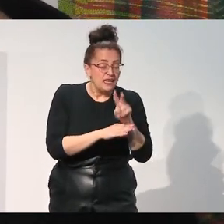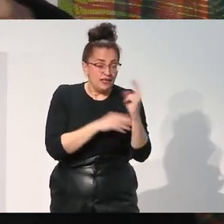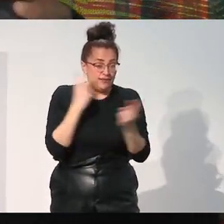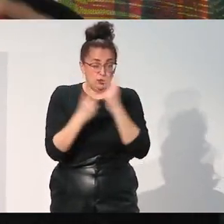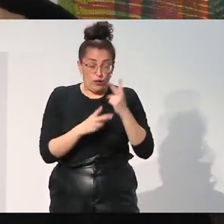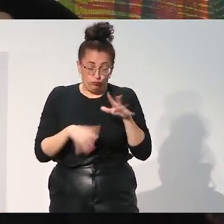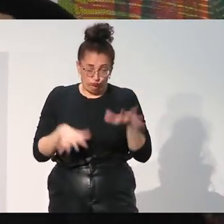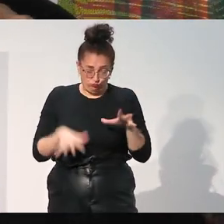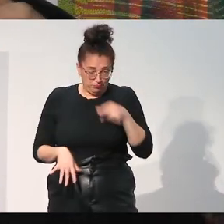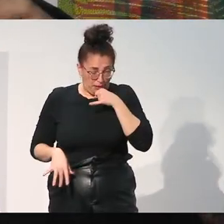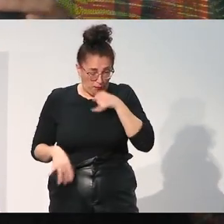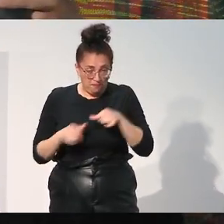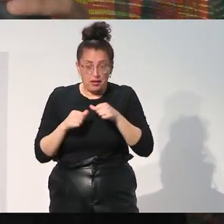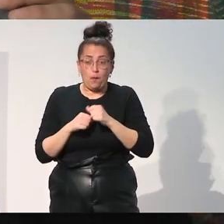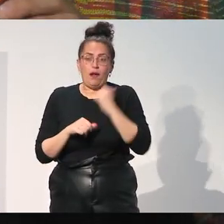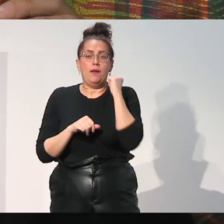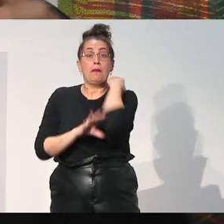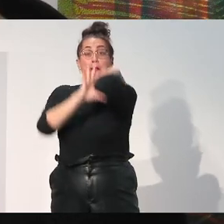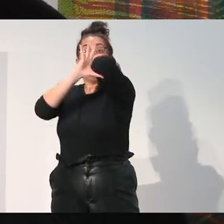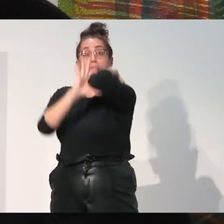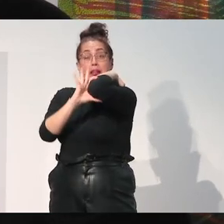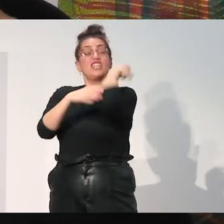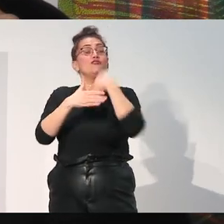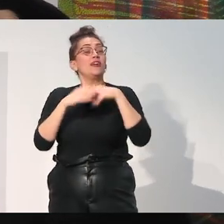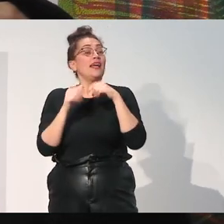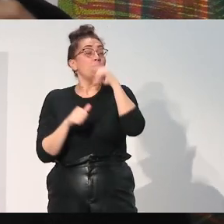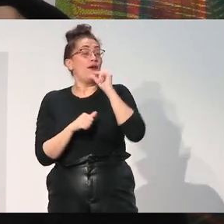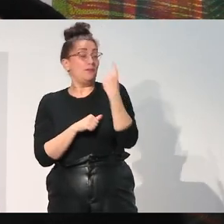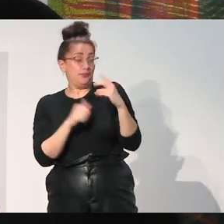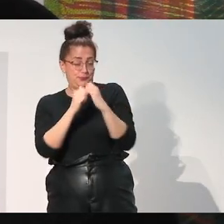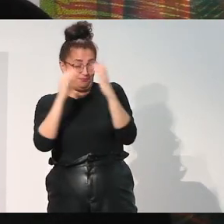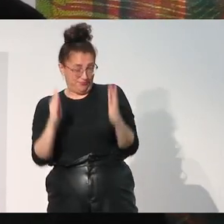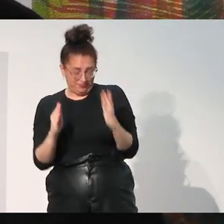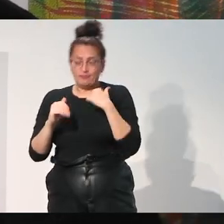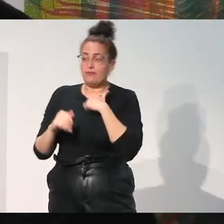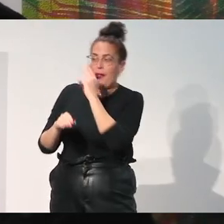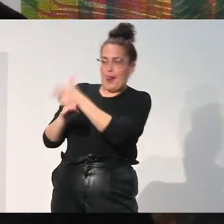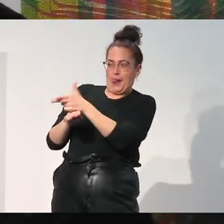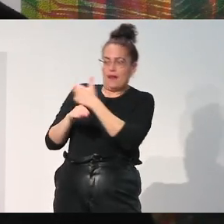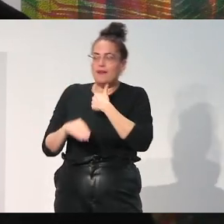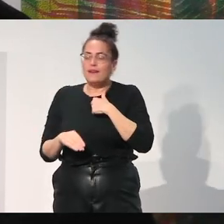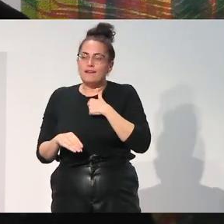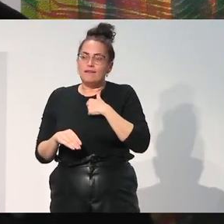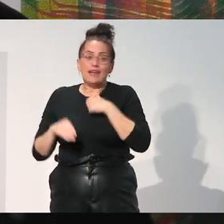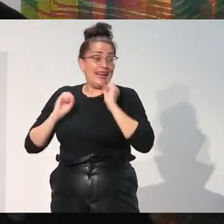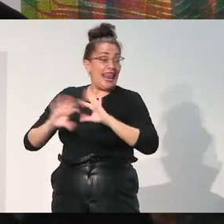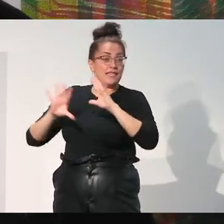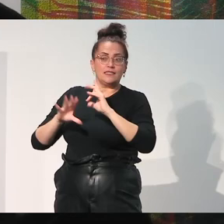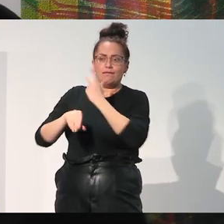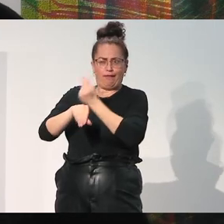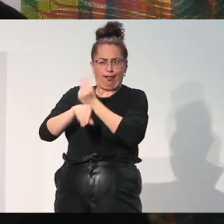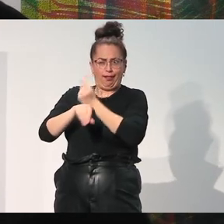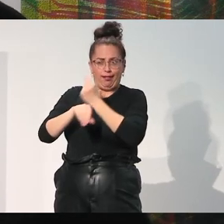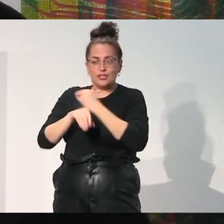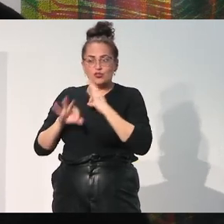mais il pose sa caméra chez ses parents et il sent que c'est essentiel à faire, qu'il y a quelque chose à raconter. Et quand je découvre ce documentaire-là, déjà je comprends toute la